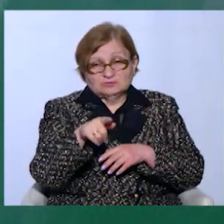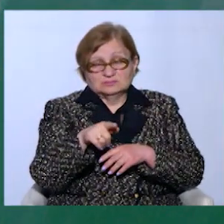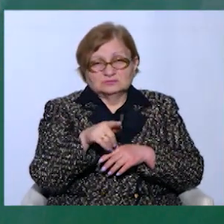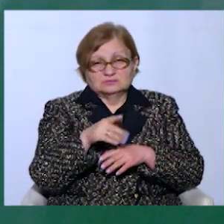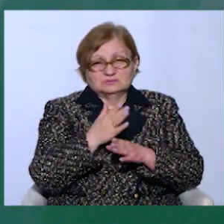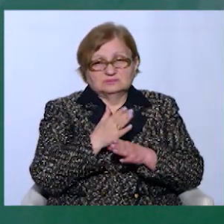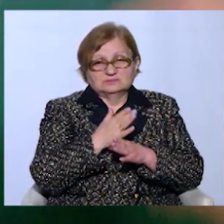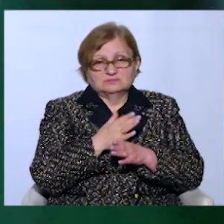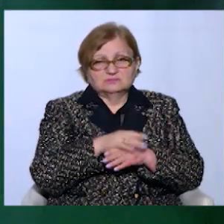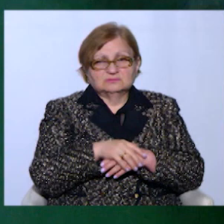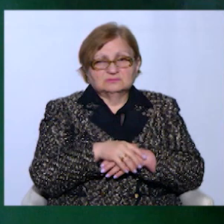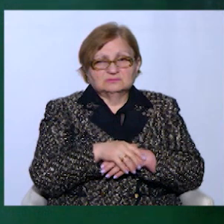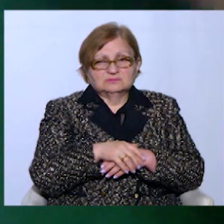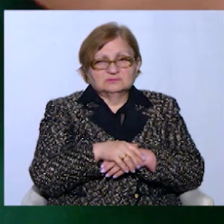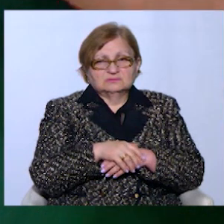არისო